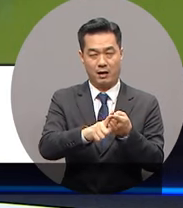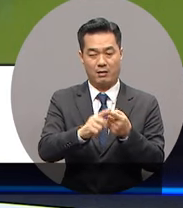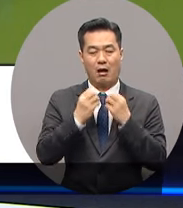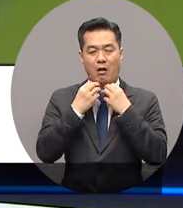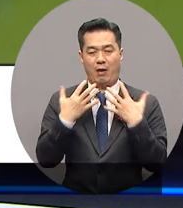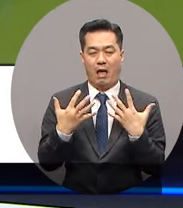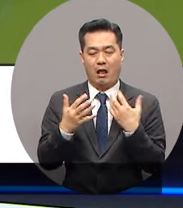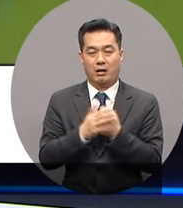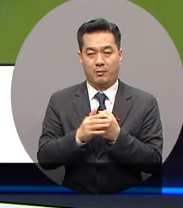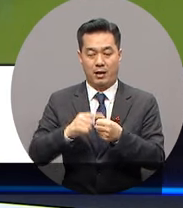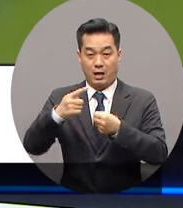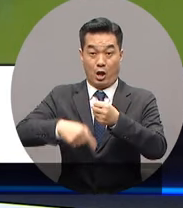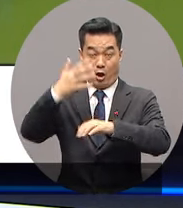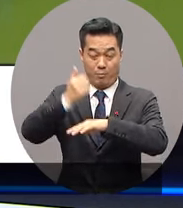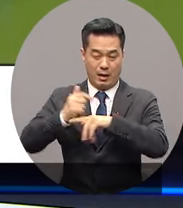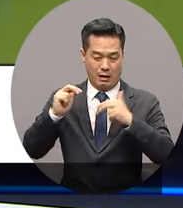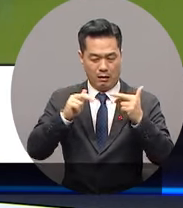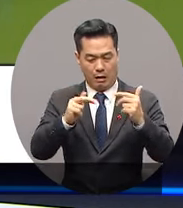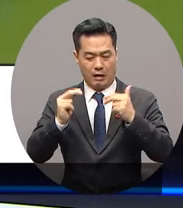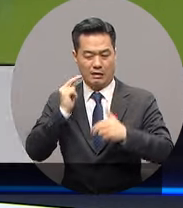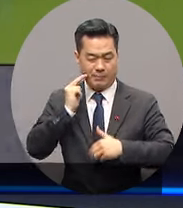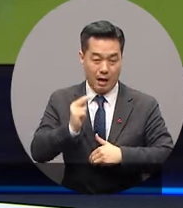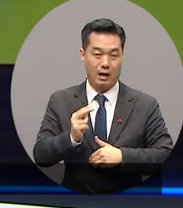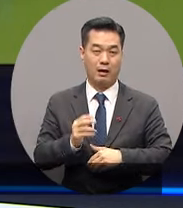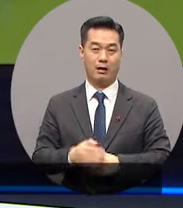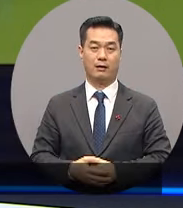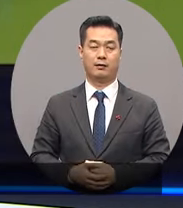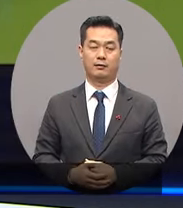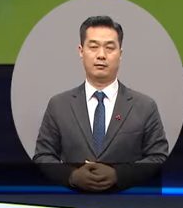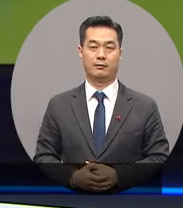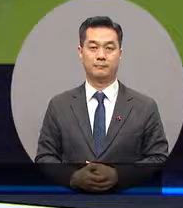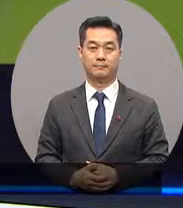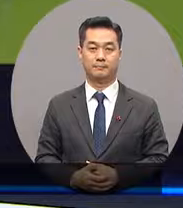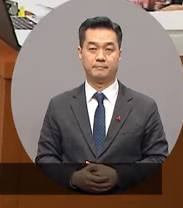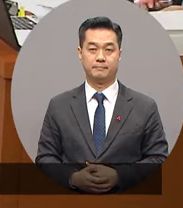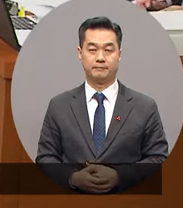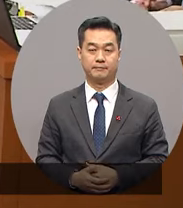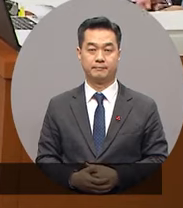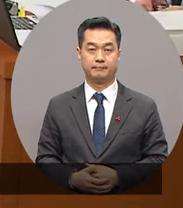전국의 대치 국면이 격화되고 있습니다. 윤수환 기자입니다.